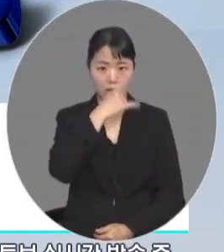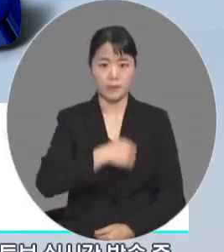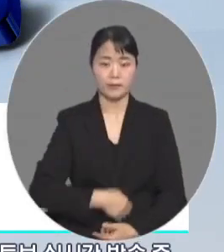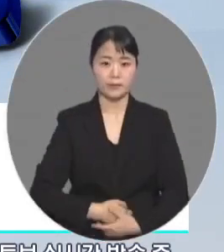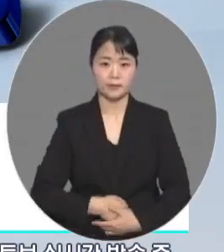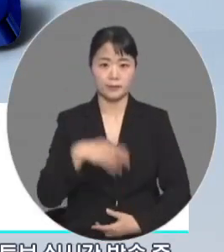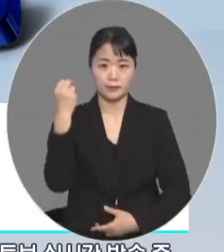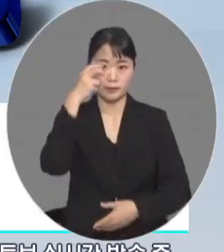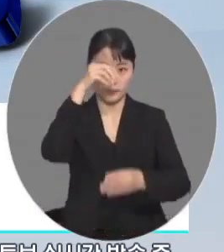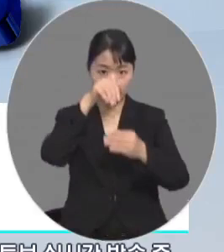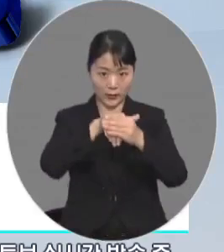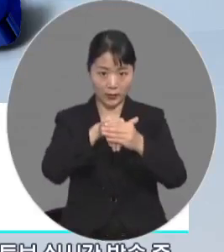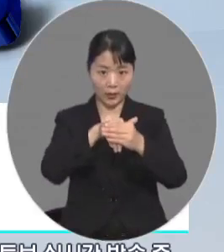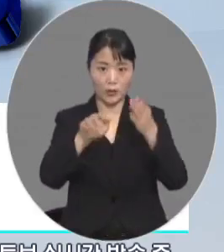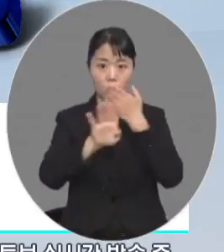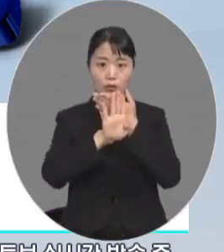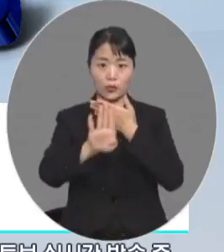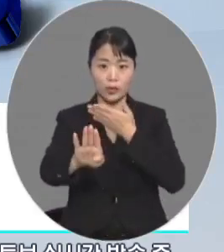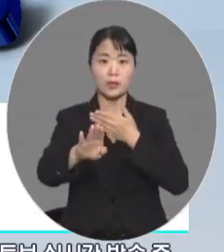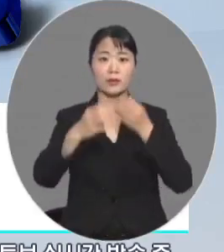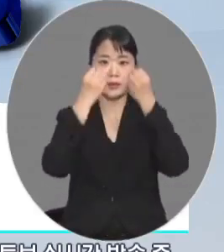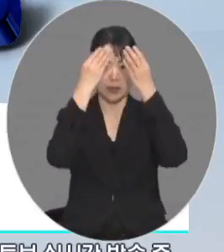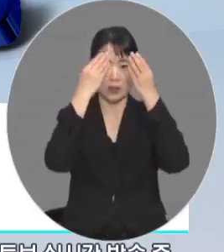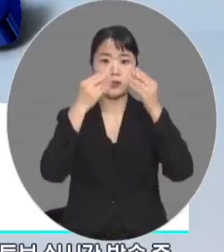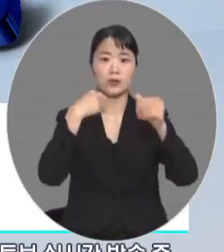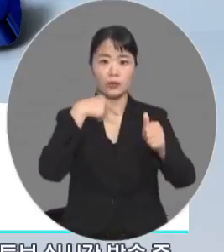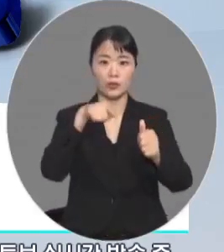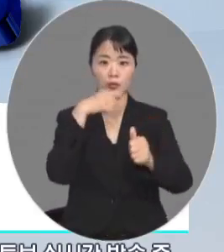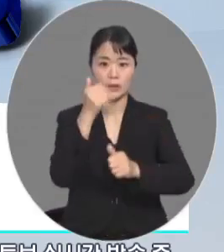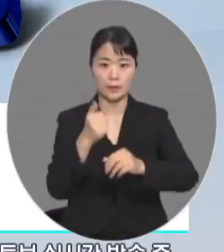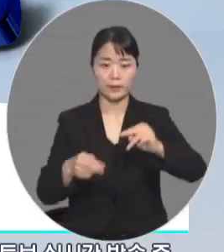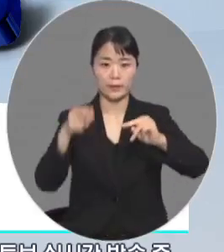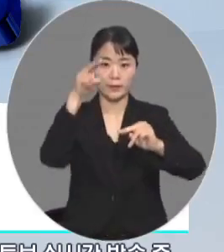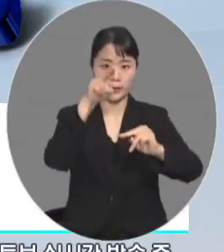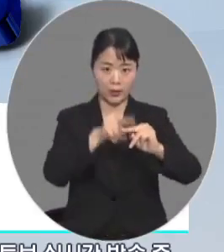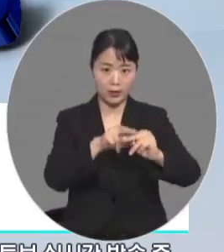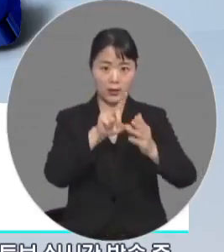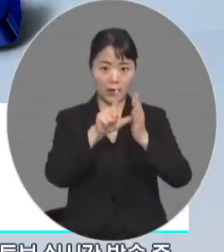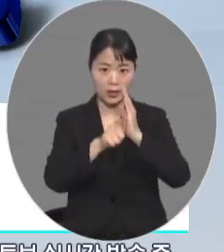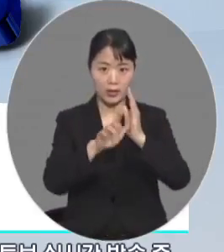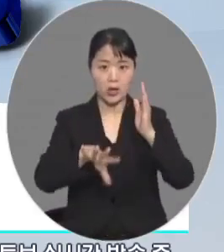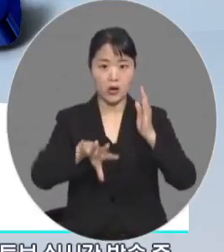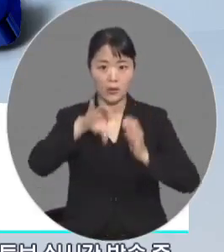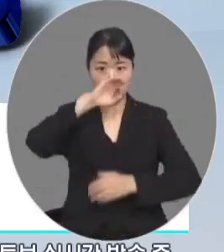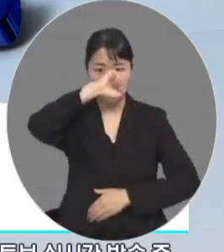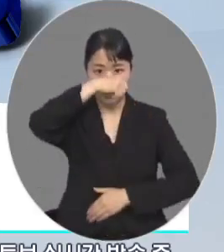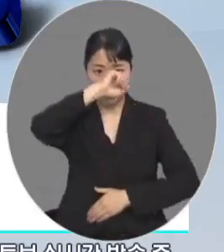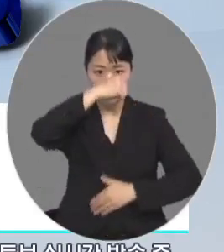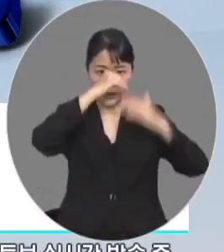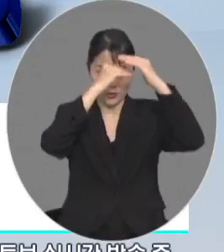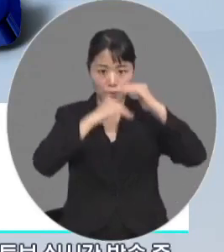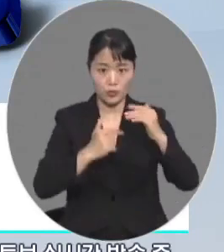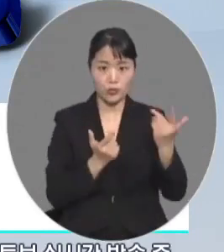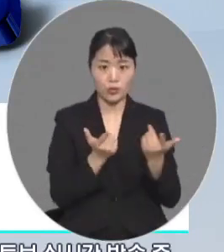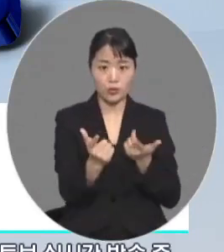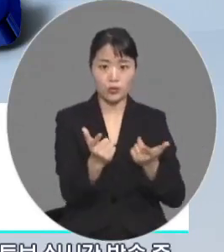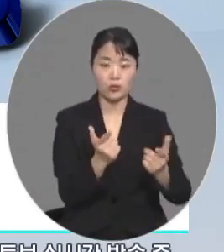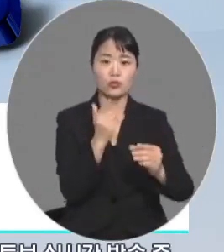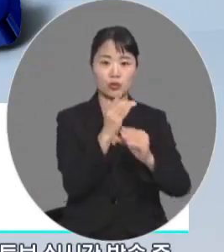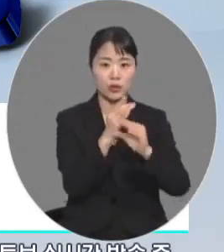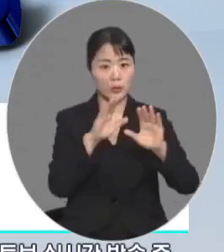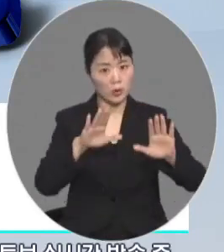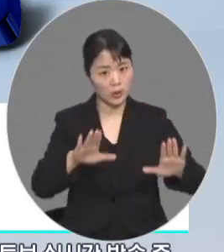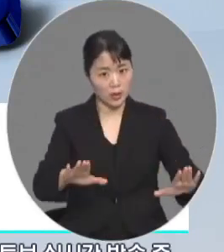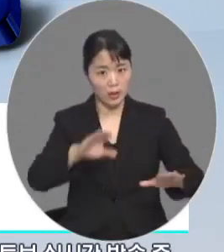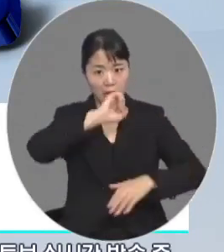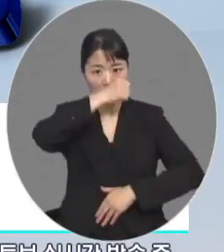통해 새 교육감이 취임한 시 교육청이 첫 추경 예산안 편성을 시작했는데 이번엔 얼마나